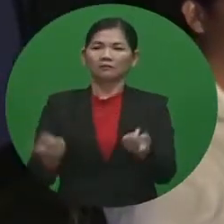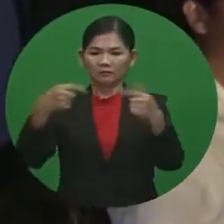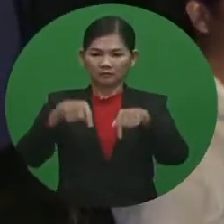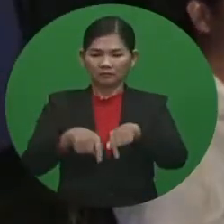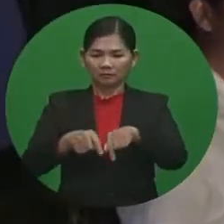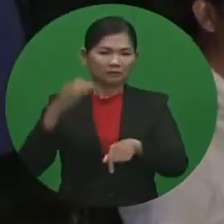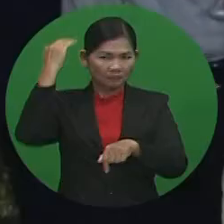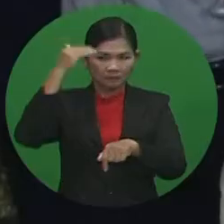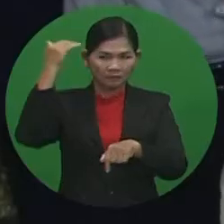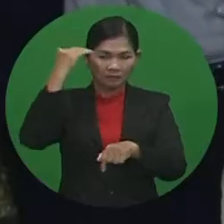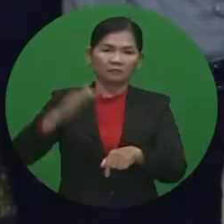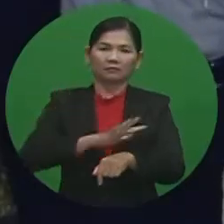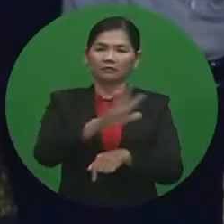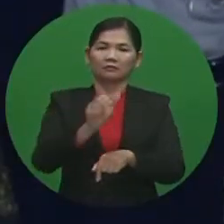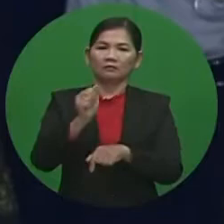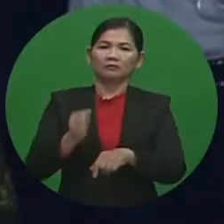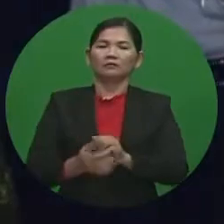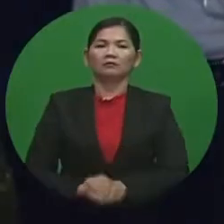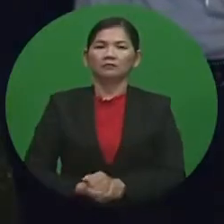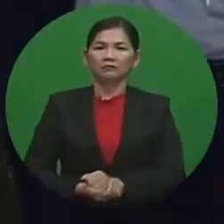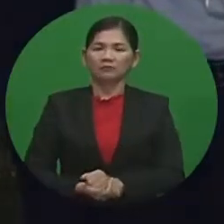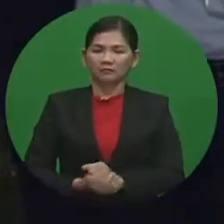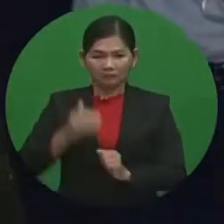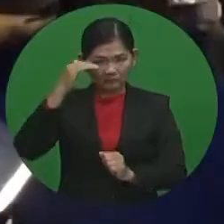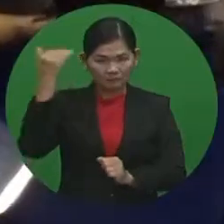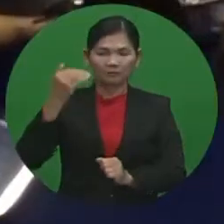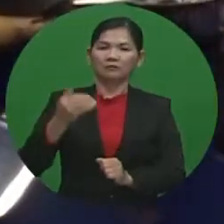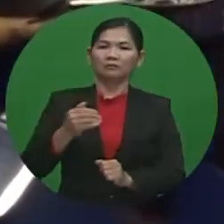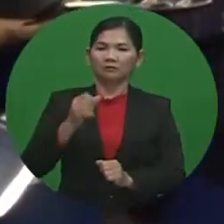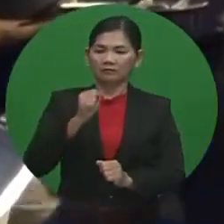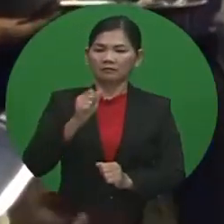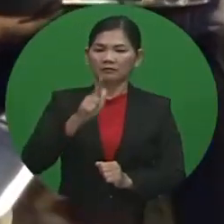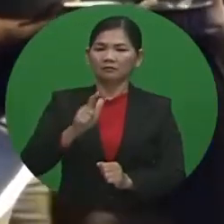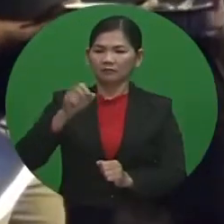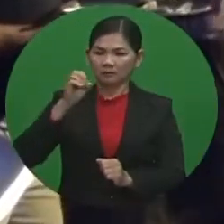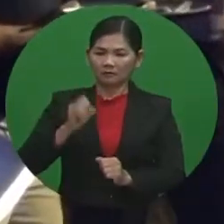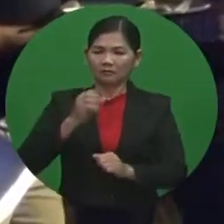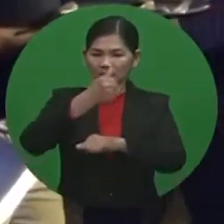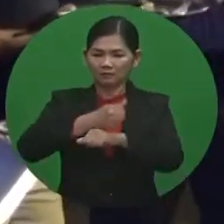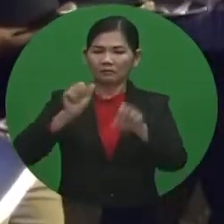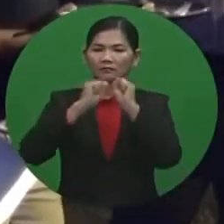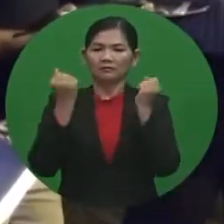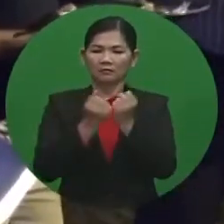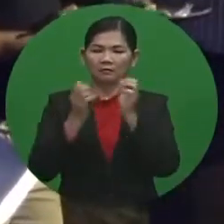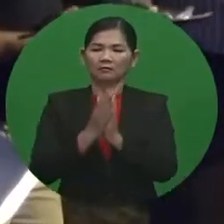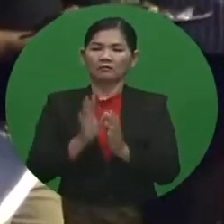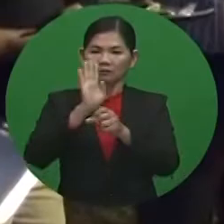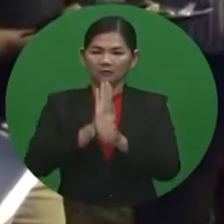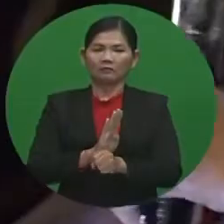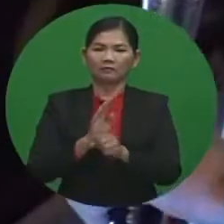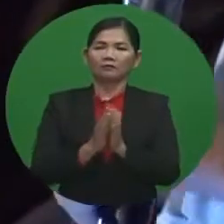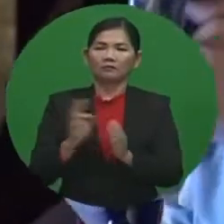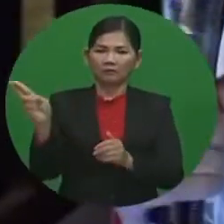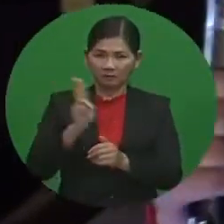ថ្មីៗបន្តែខាងទីផ្សារចិនបានបិទជើងហោះហើររបស់ខ្លួនជាមួយបណ្ដាប្រទេសមួយចំនួនតែនៅមានទីផ្សារទេសចរដទៃទៀតដែលអាចនឹងផ្ដល់ក្តីសង្ឃឹមសម្រាប់កម្ពុជាលោកព្យ៉ាអង់ដ្រេ ប្រធានសមាគមសភាពាណិជ្ជកម្មនៃ